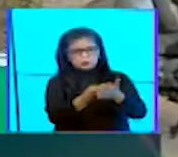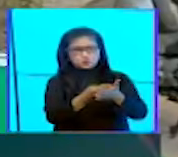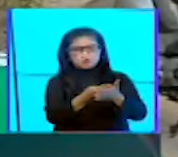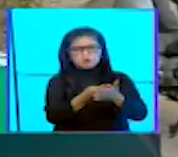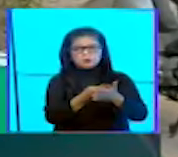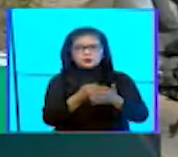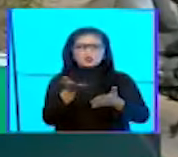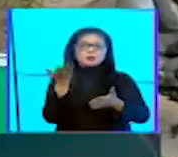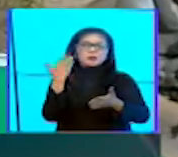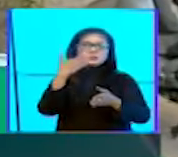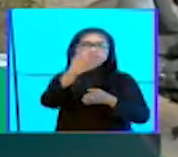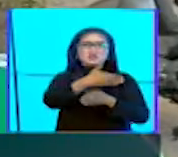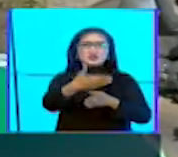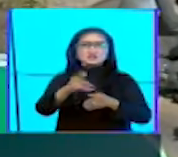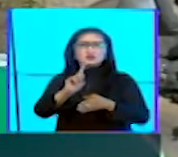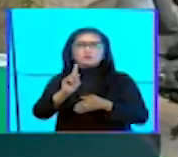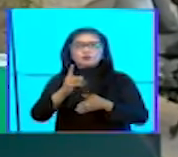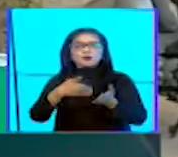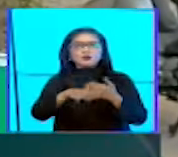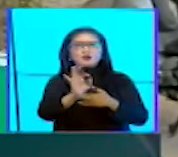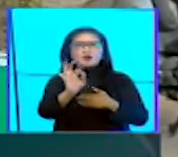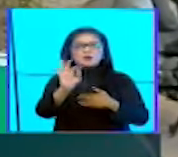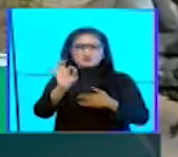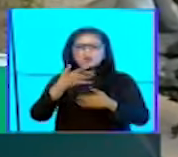nggak boleh Pak, nggak ada jalan. Saya bilang,